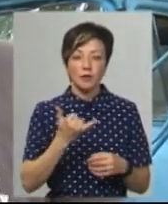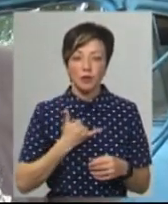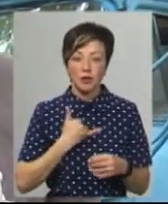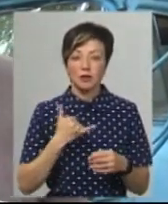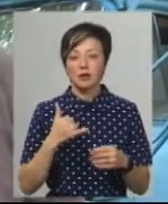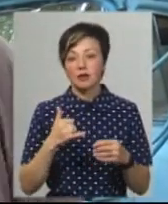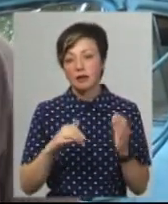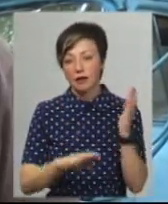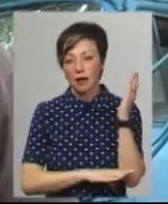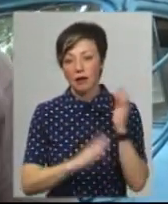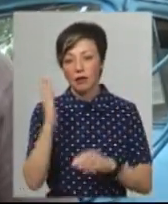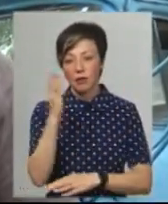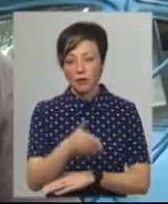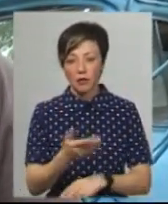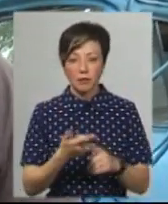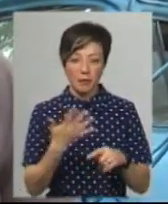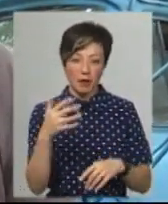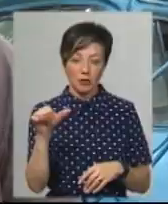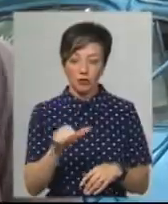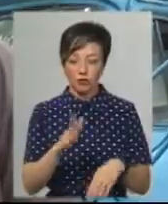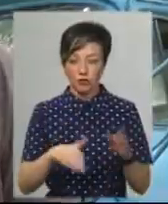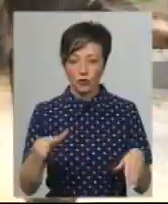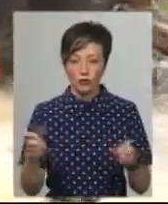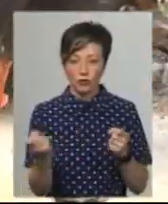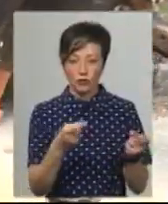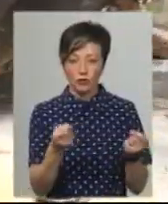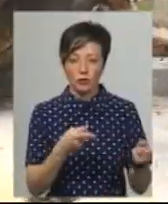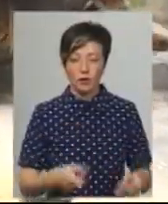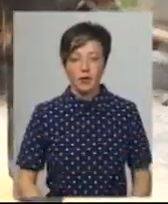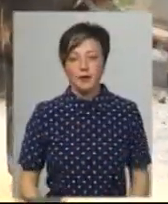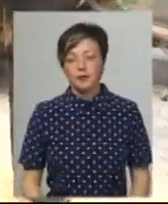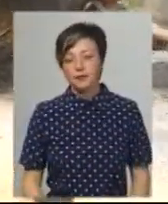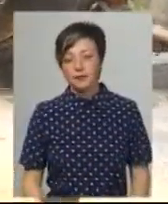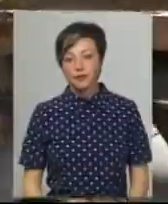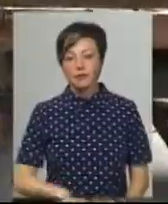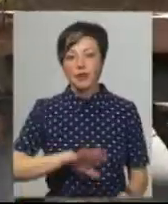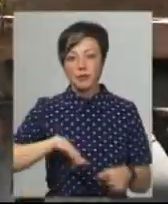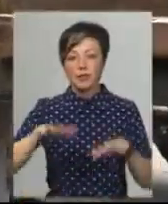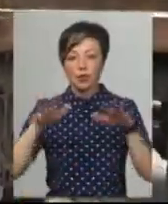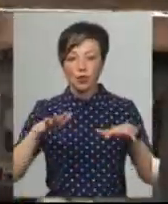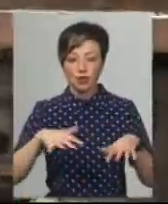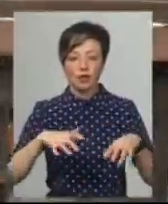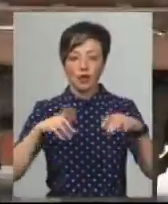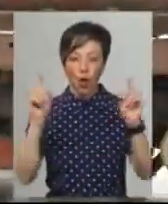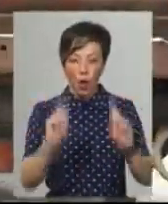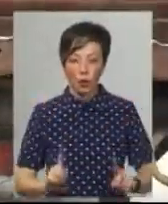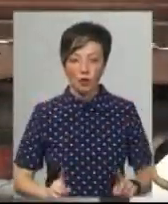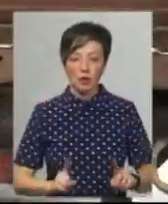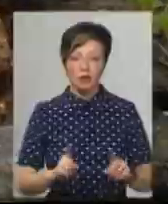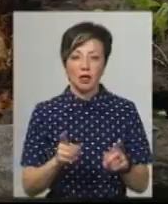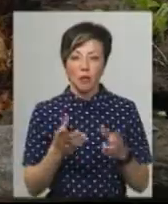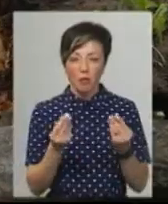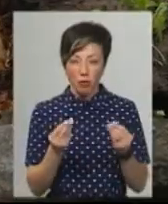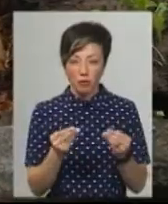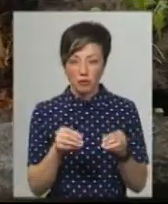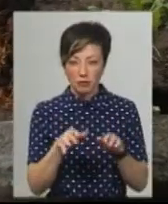впало, прибрали за яких там 5 хвилин, обрізали, загрузили і так. Озеленювач додає, після дощів та грози, які намочили ґрунт, коріння згнило